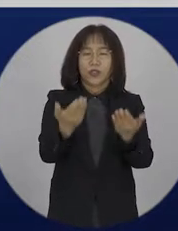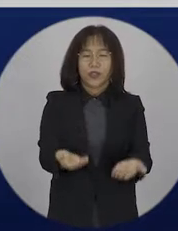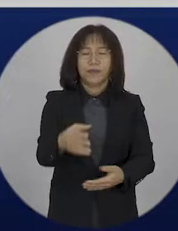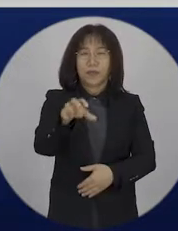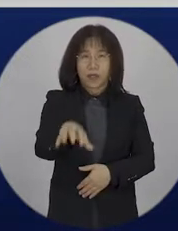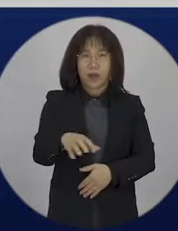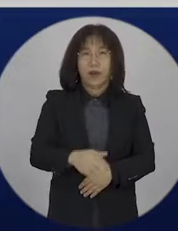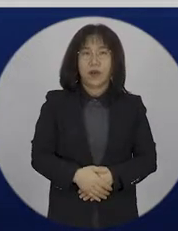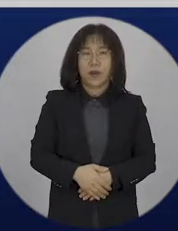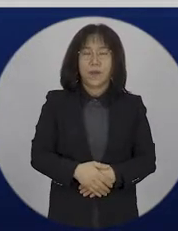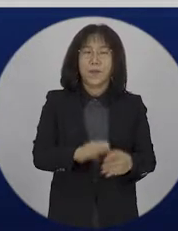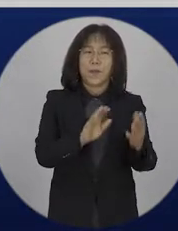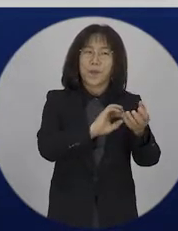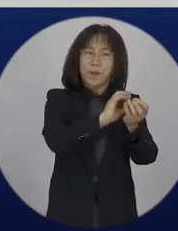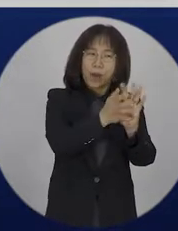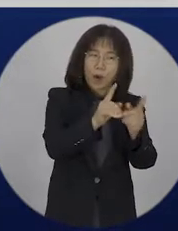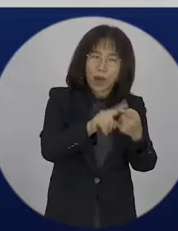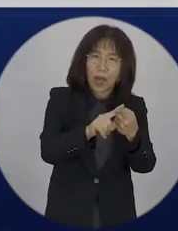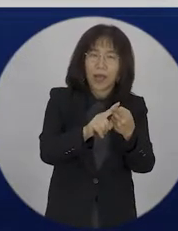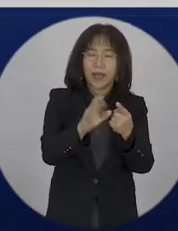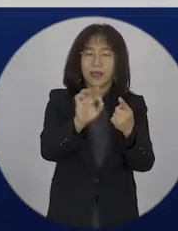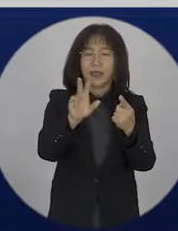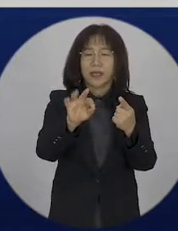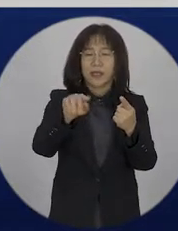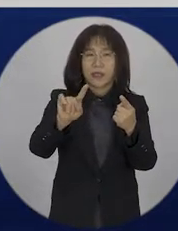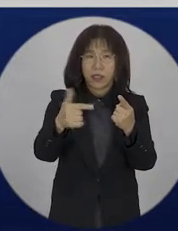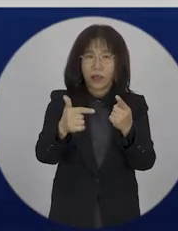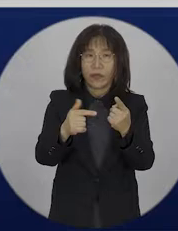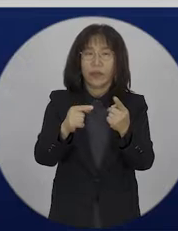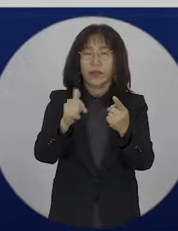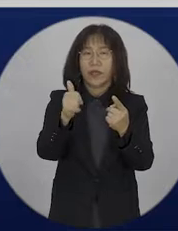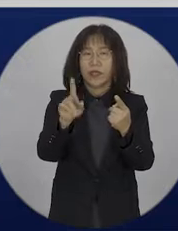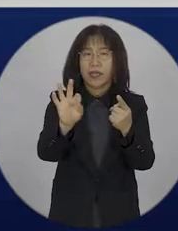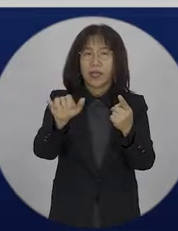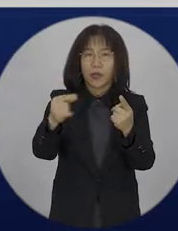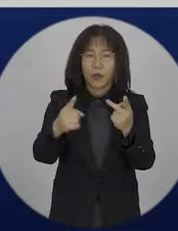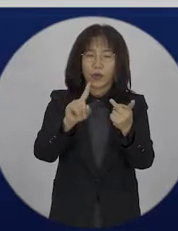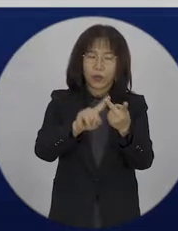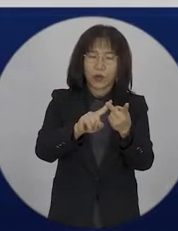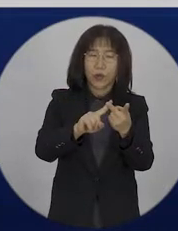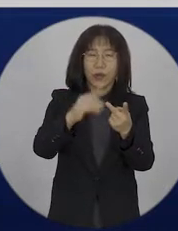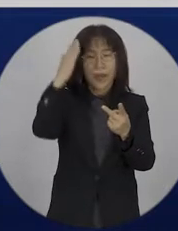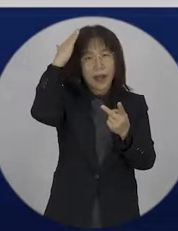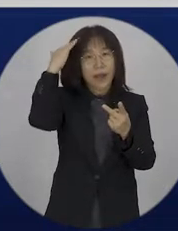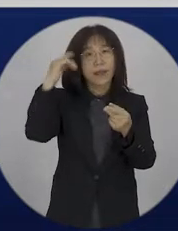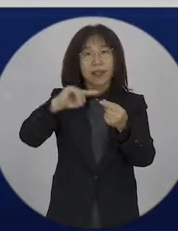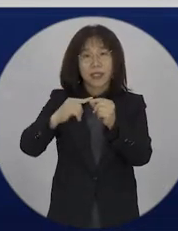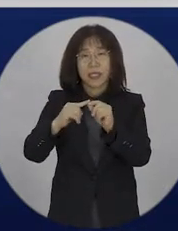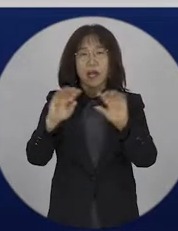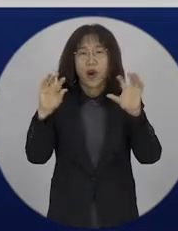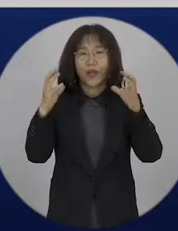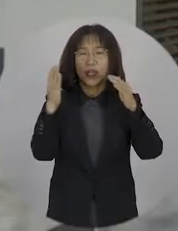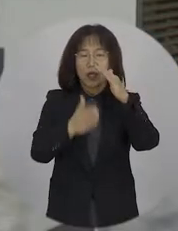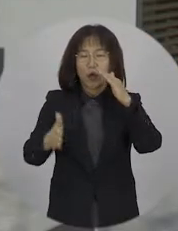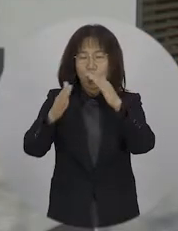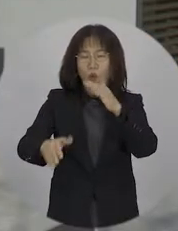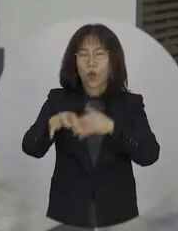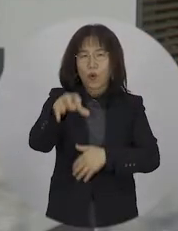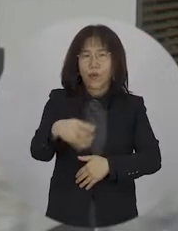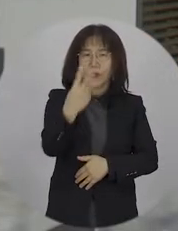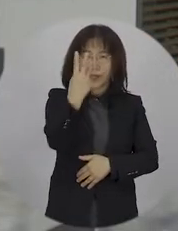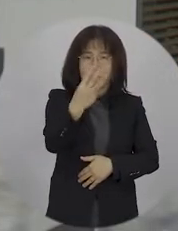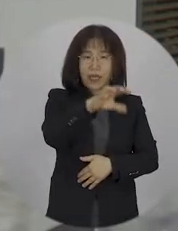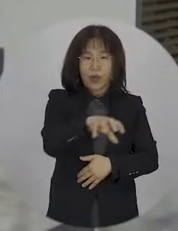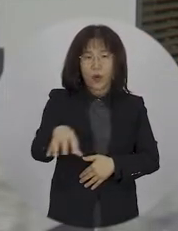근린공원, 양천향교역 7번 출구 앞, 한글 어린이공원 등 세 곳에서 시범 운영 중입니다.